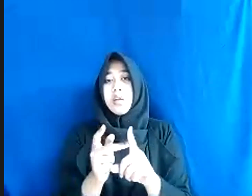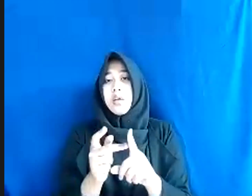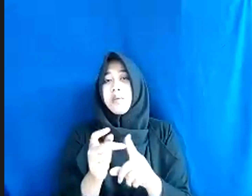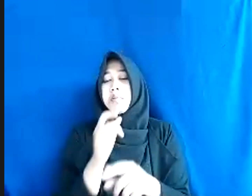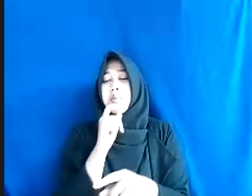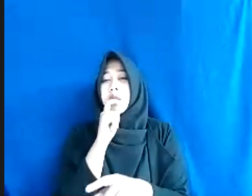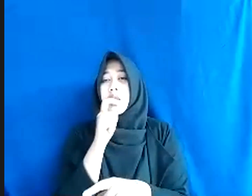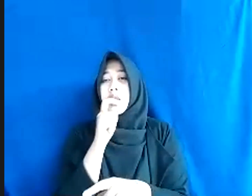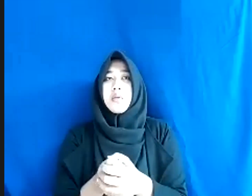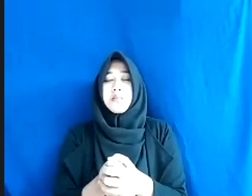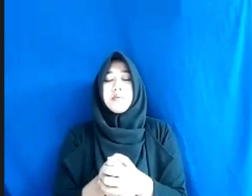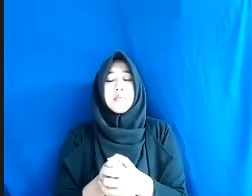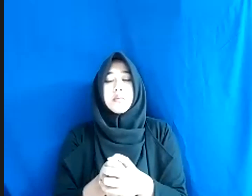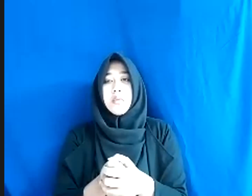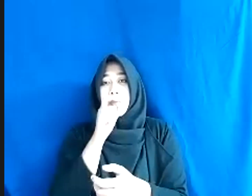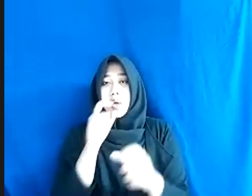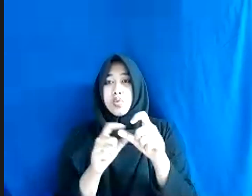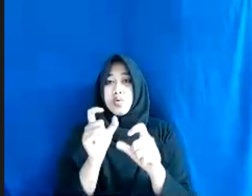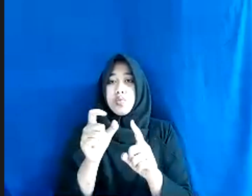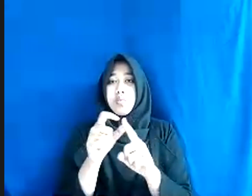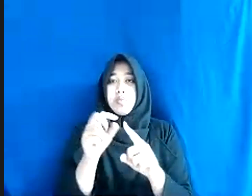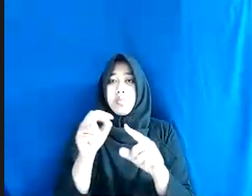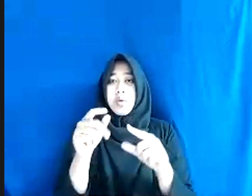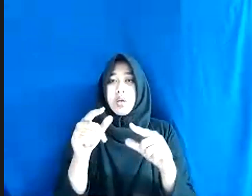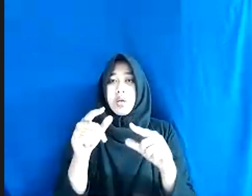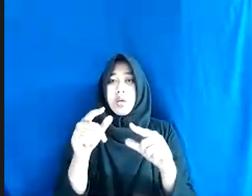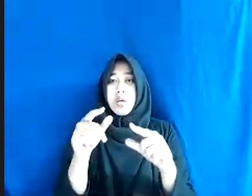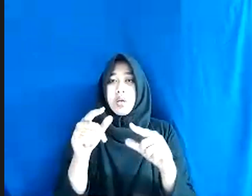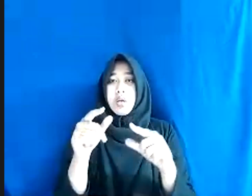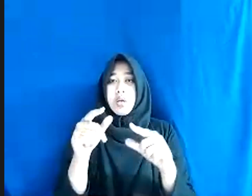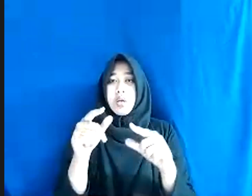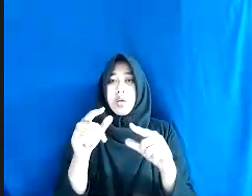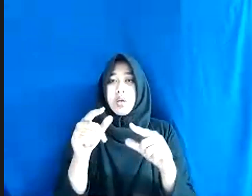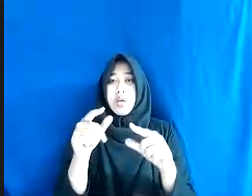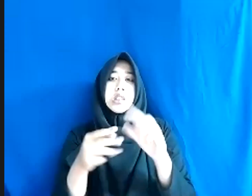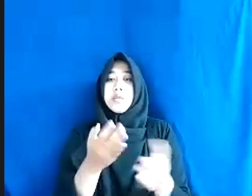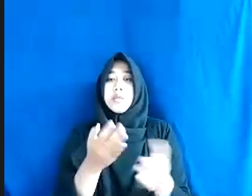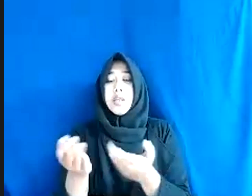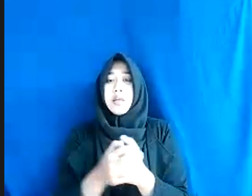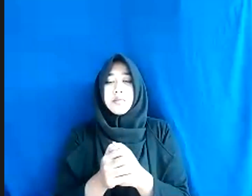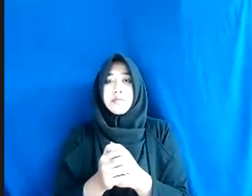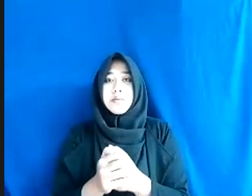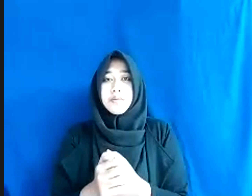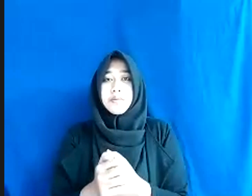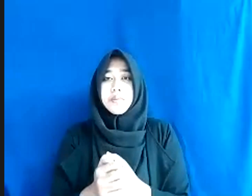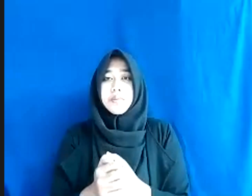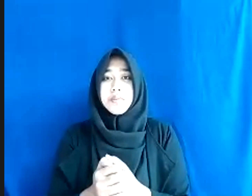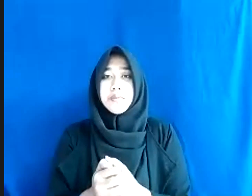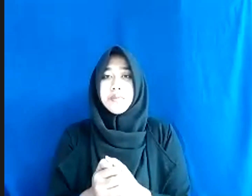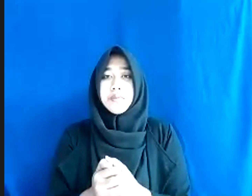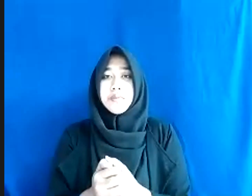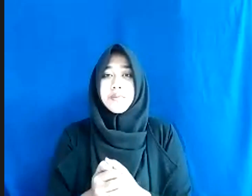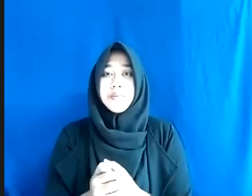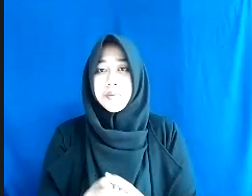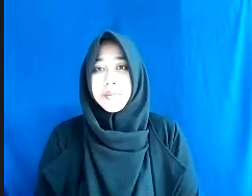Jambi. Silahkan Bapak untuk bisa dilontarkan pertanyaannya dengan singkat dan jelas. Terima kasih. Monggo